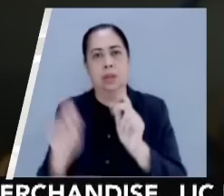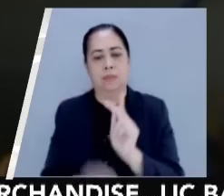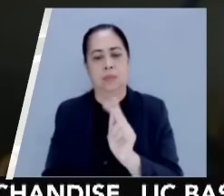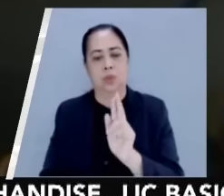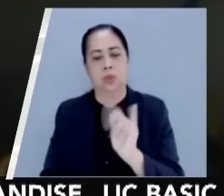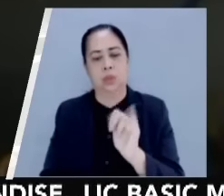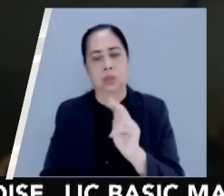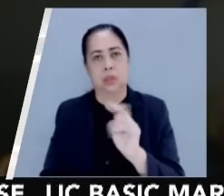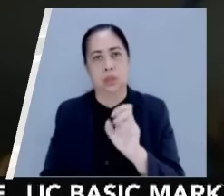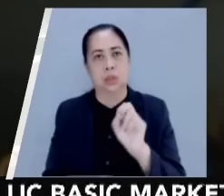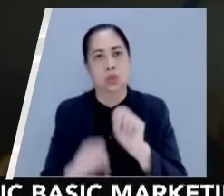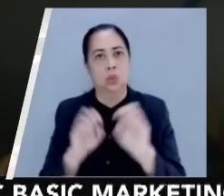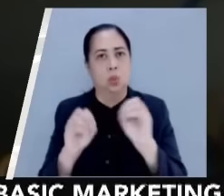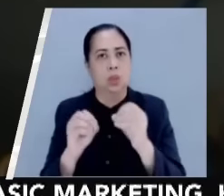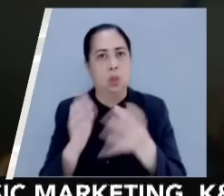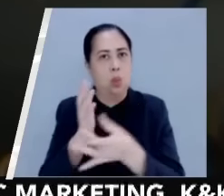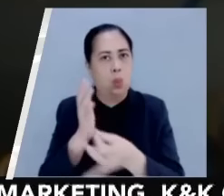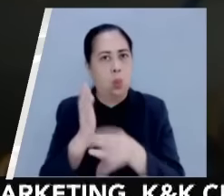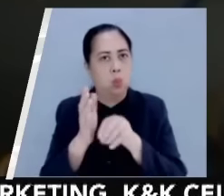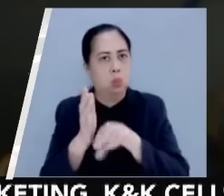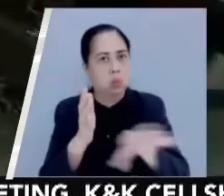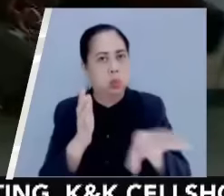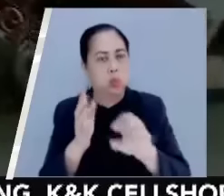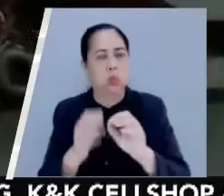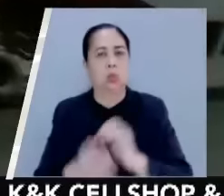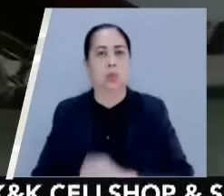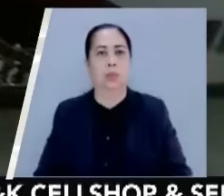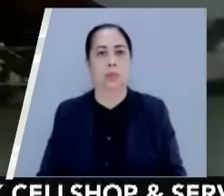walang oil spill na mangyayari.